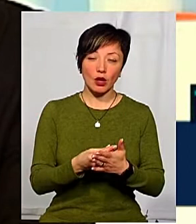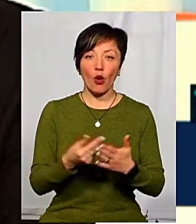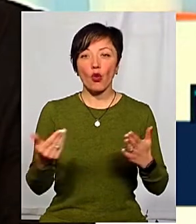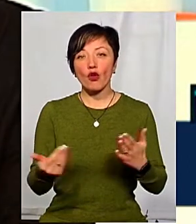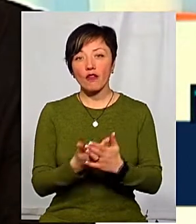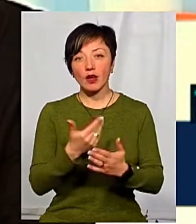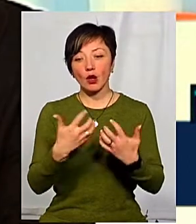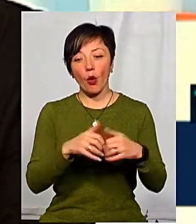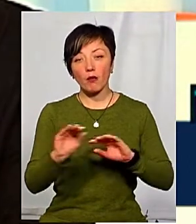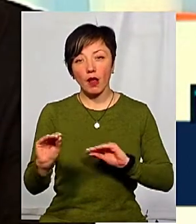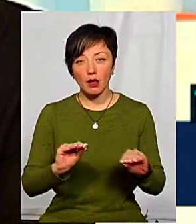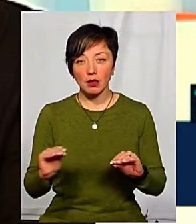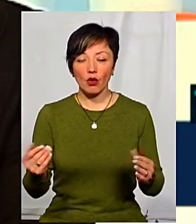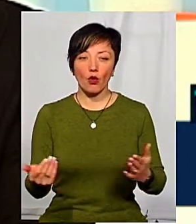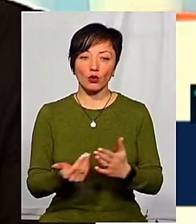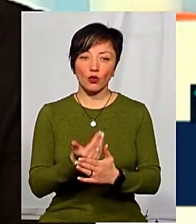оновити обладнання,